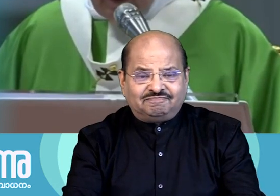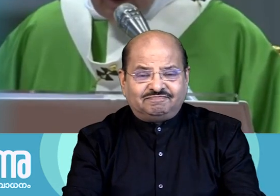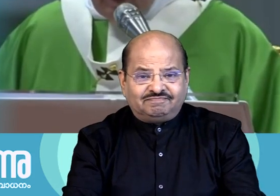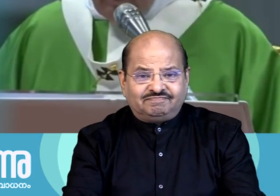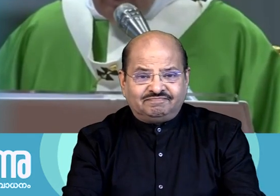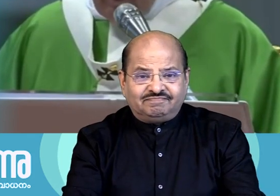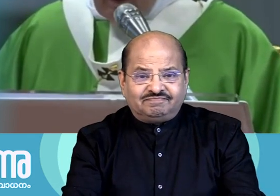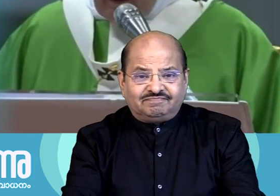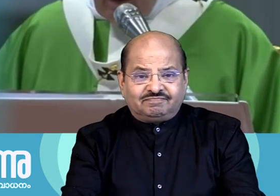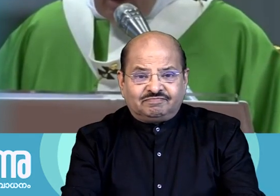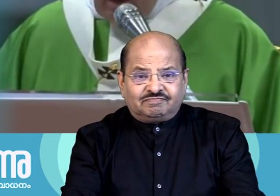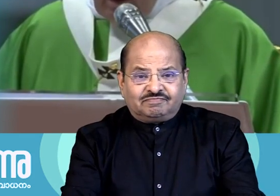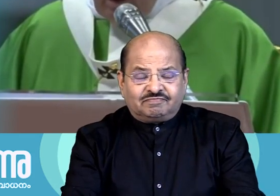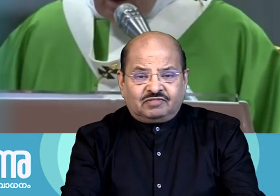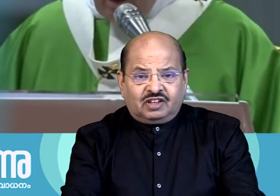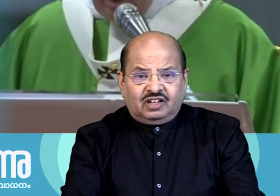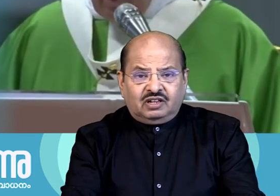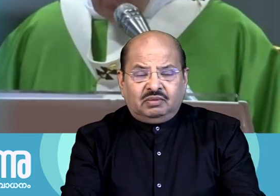church.